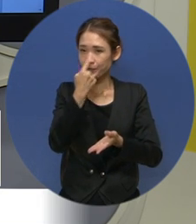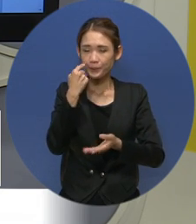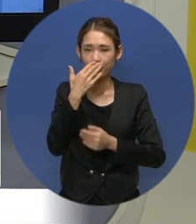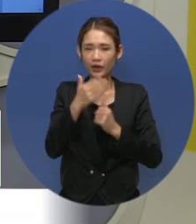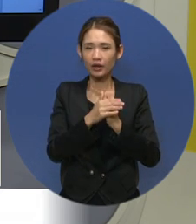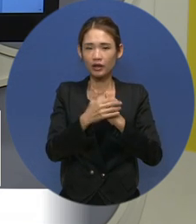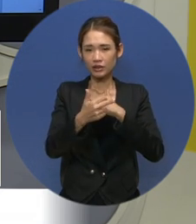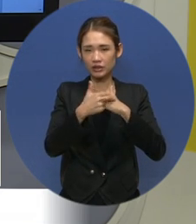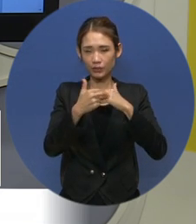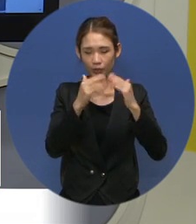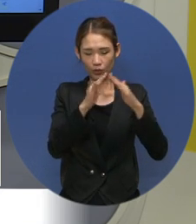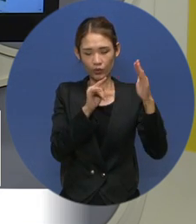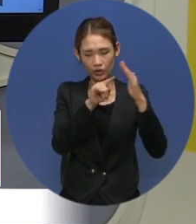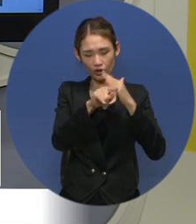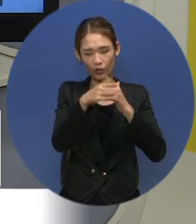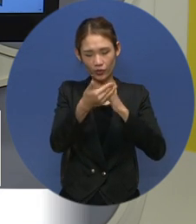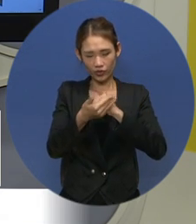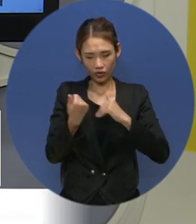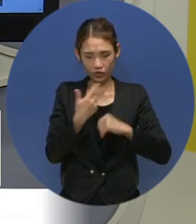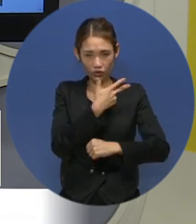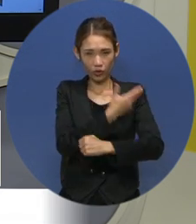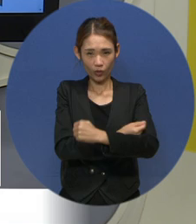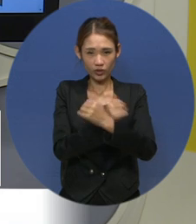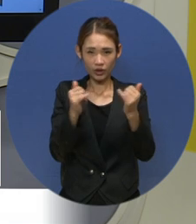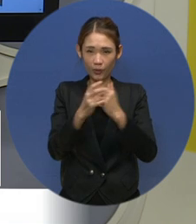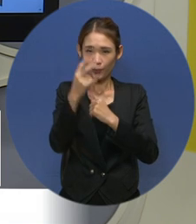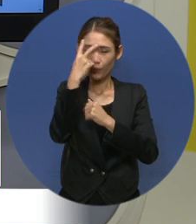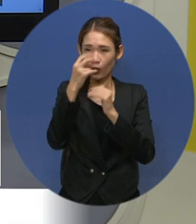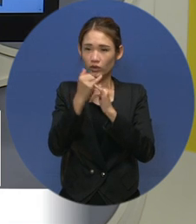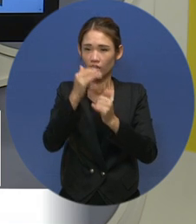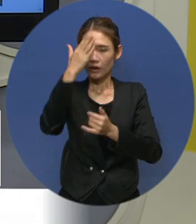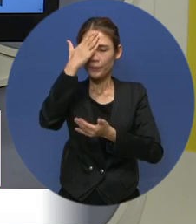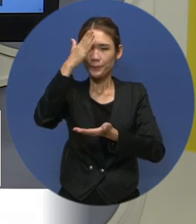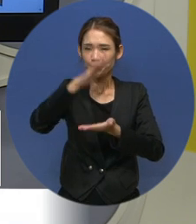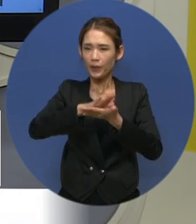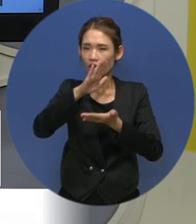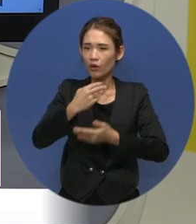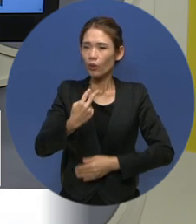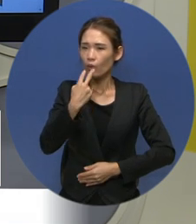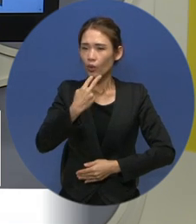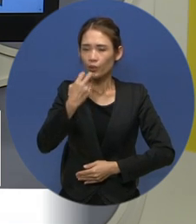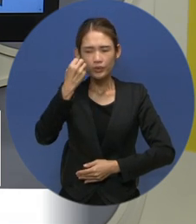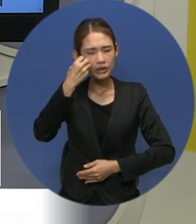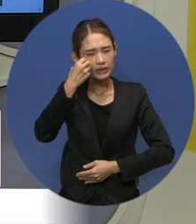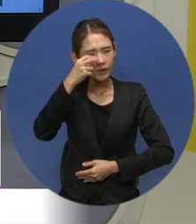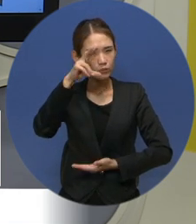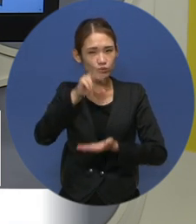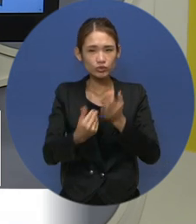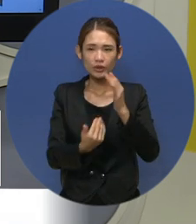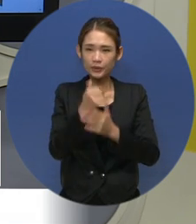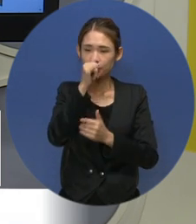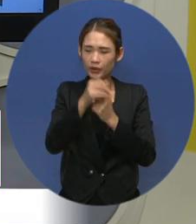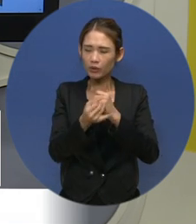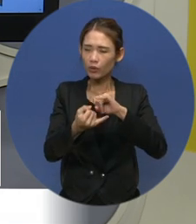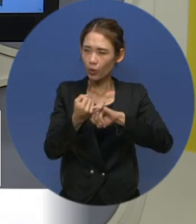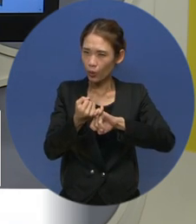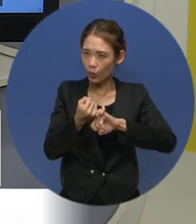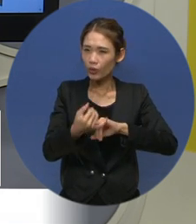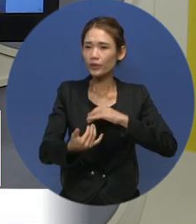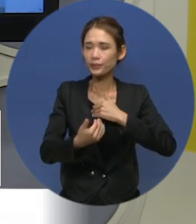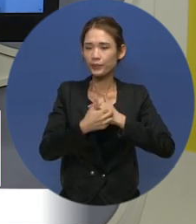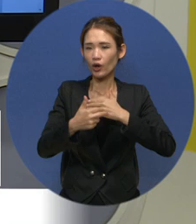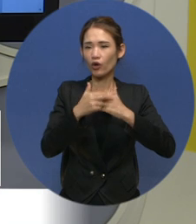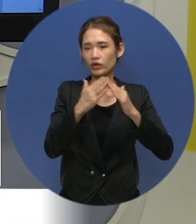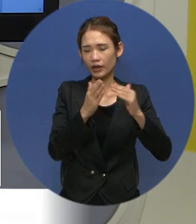방문 전 접종 대상자 보호자가 발열이나 호흡기 증상 발생시 반드시 사전에 의료 기관에